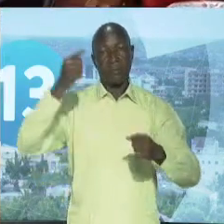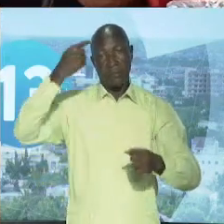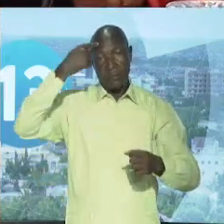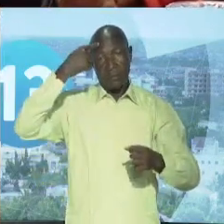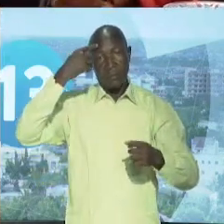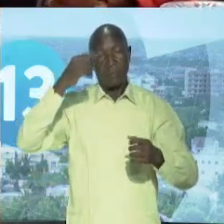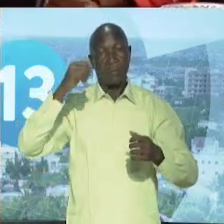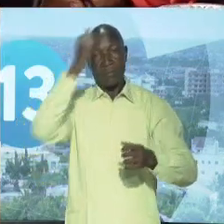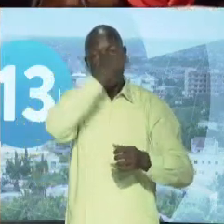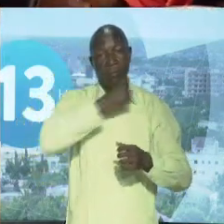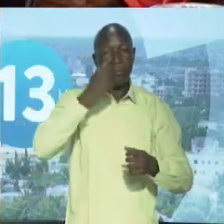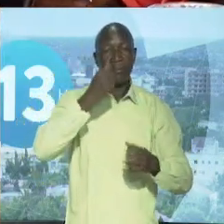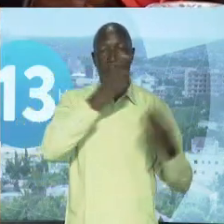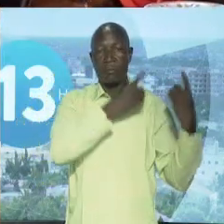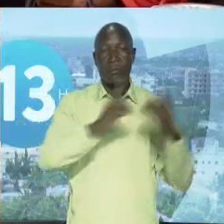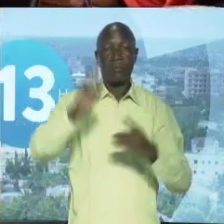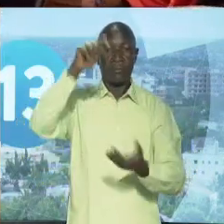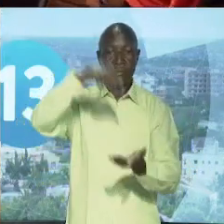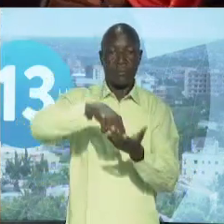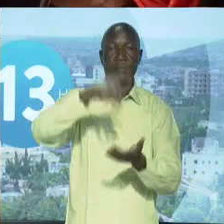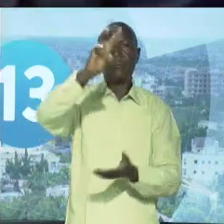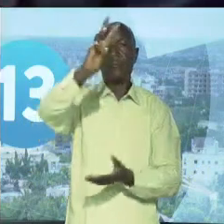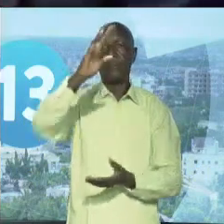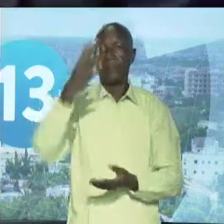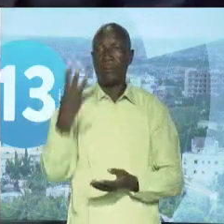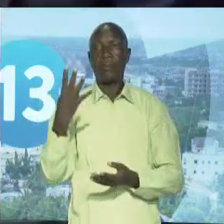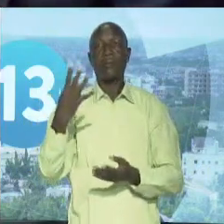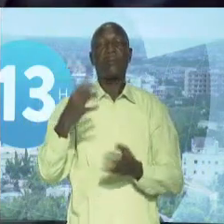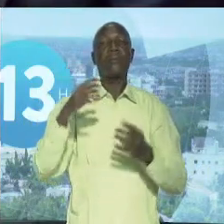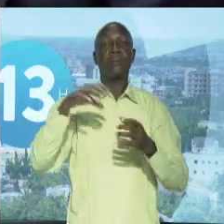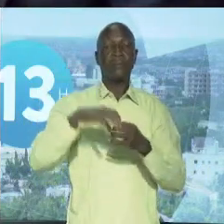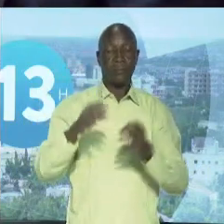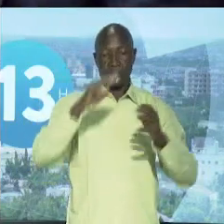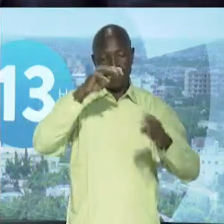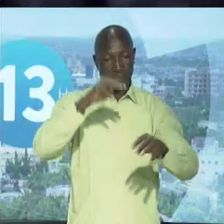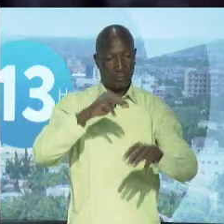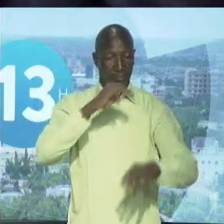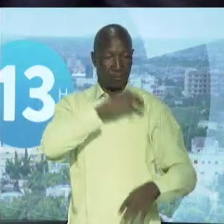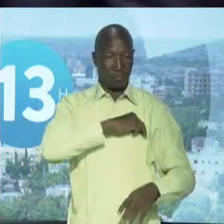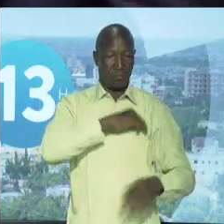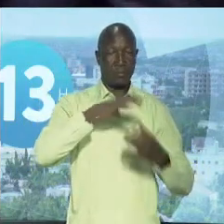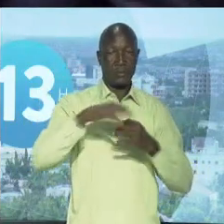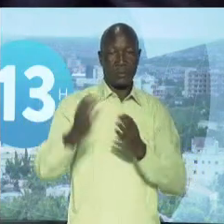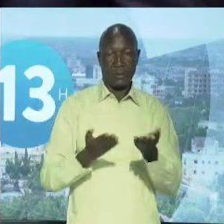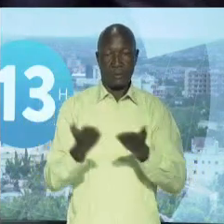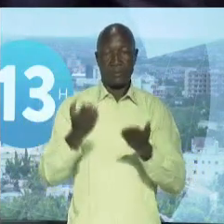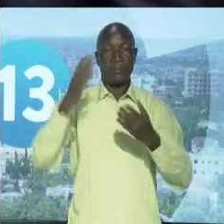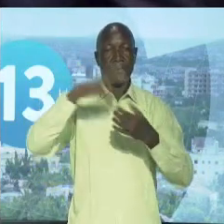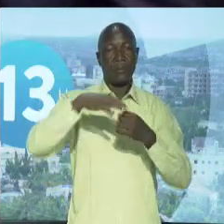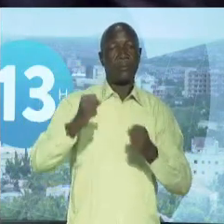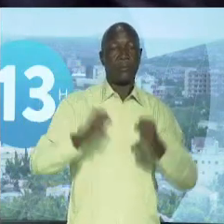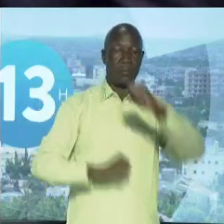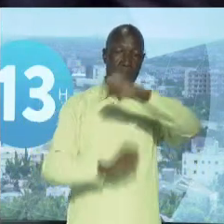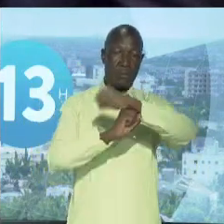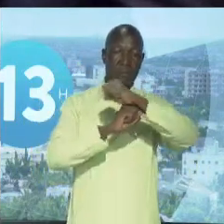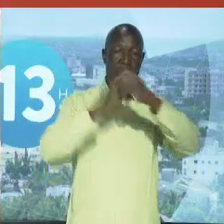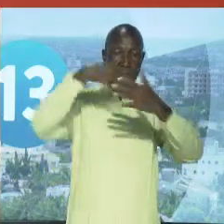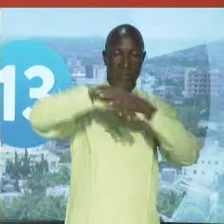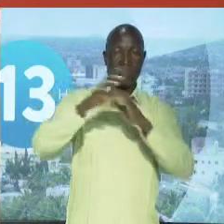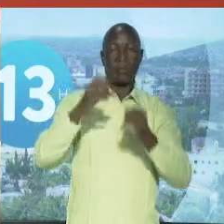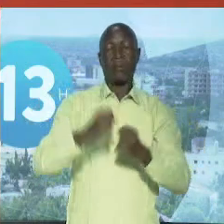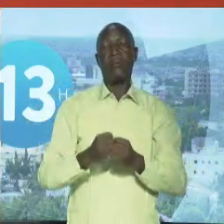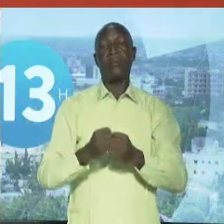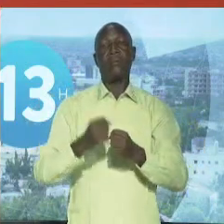depuis 1964. Elle a pour mission de servir de centre d'excellence et de soutien aux actions dans le renforcement